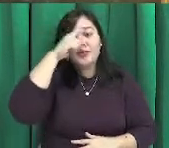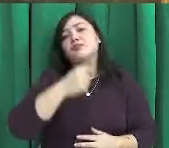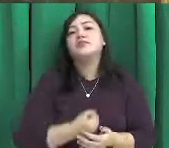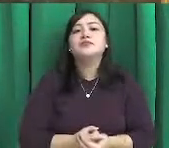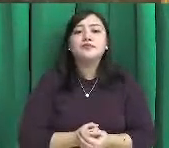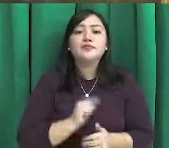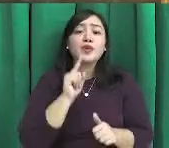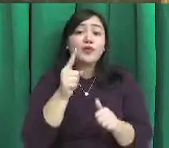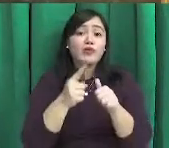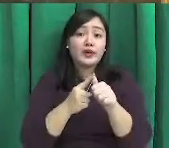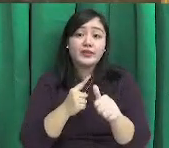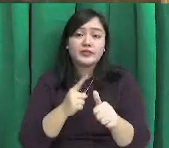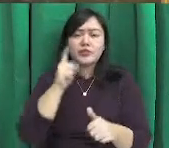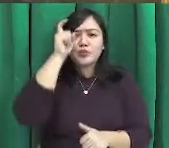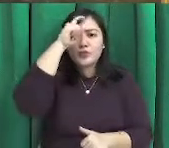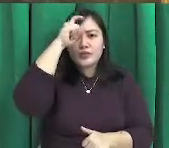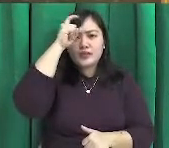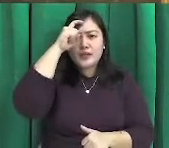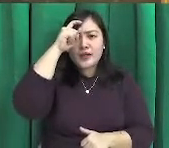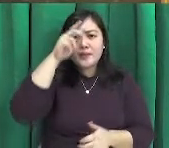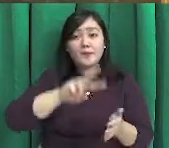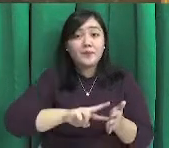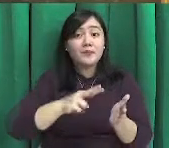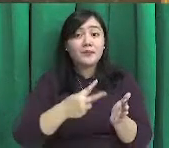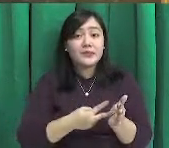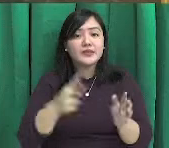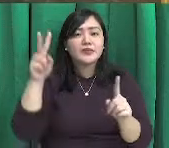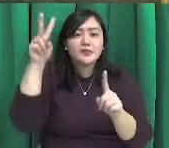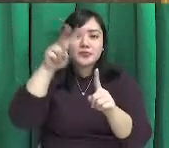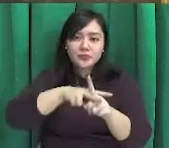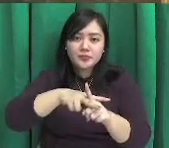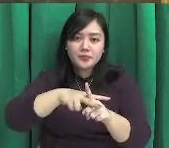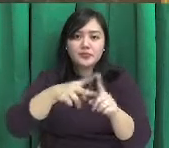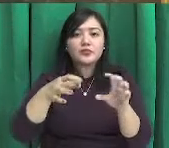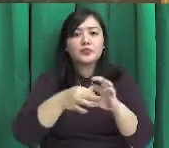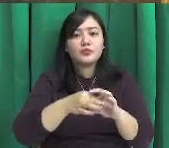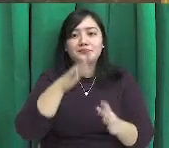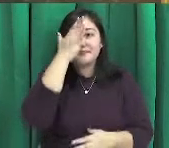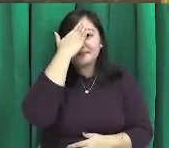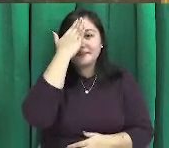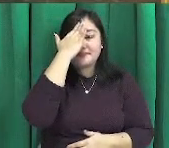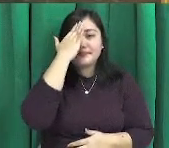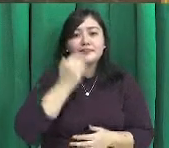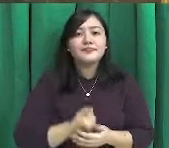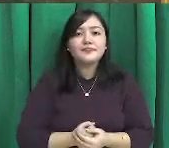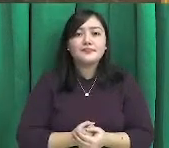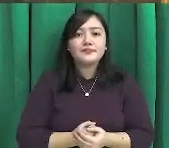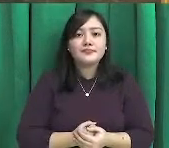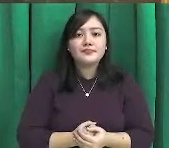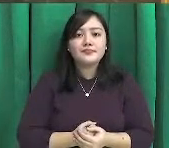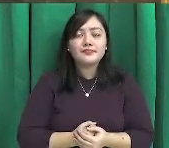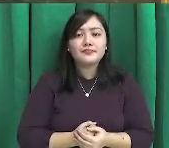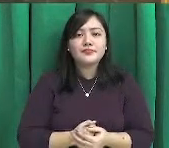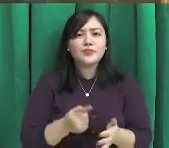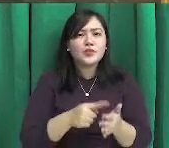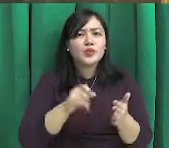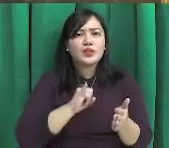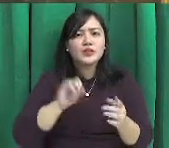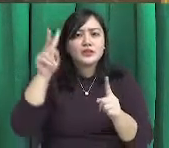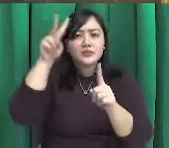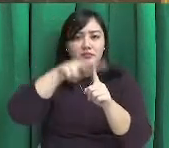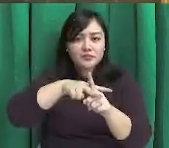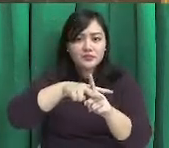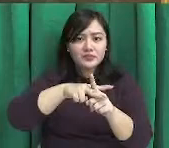ibig sabihin ng wisdom? It is the application of knowledge. What is application of knowledge? What